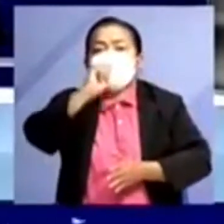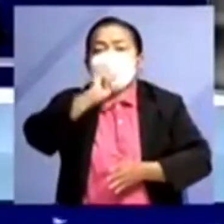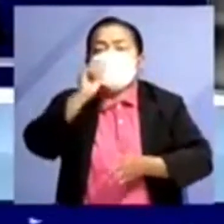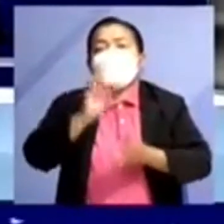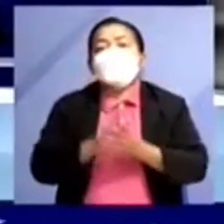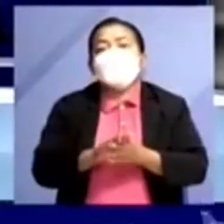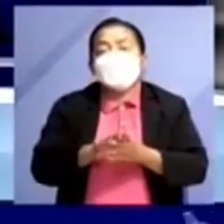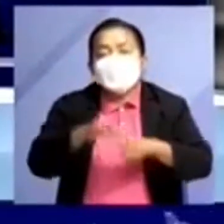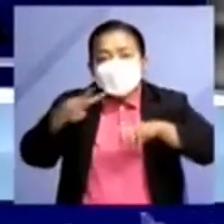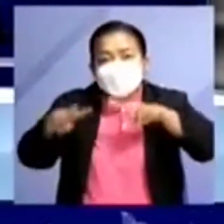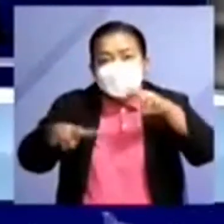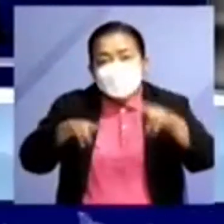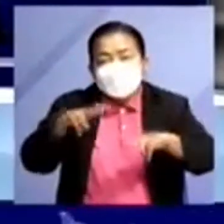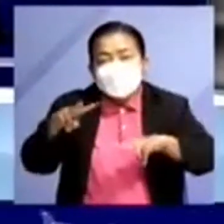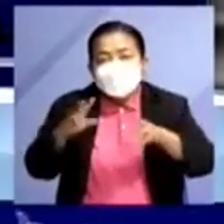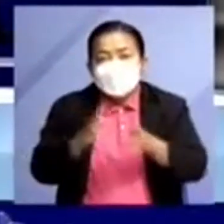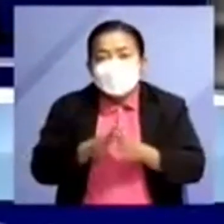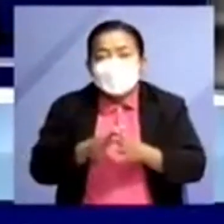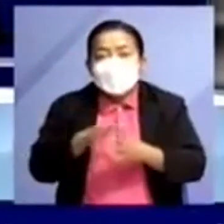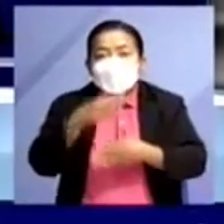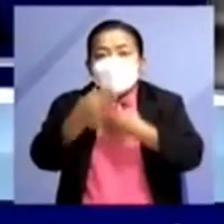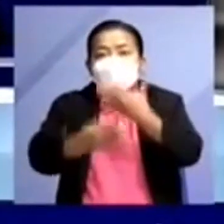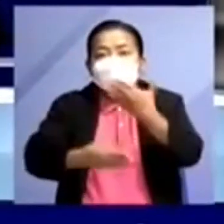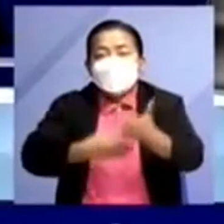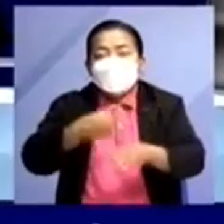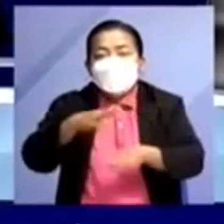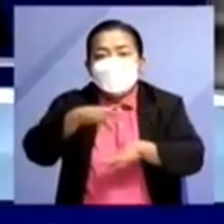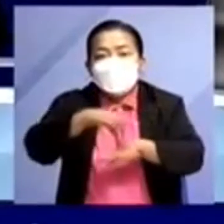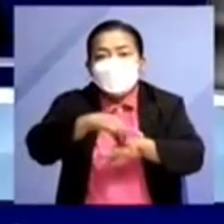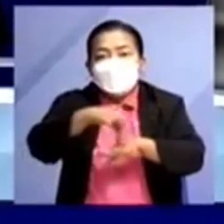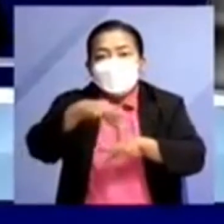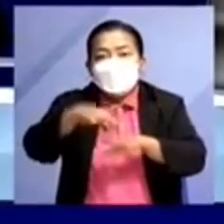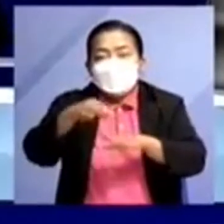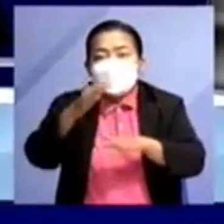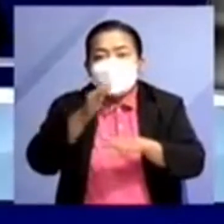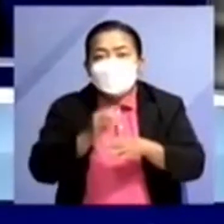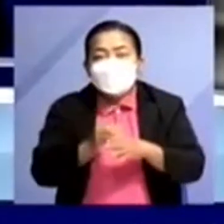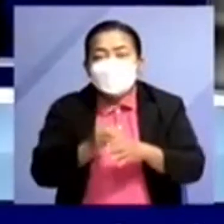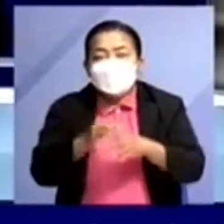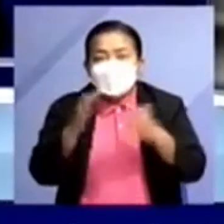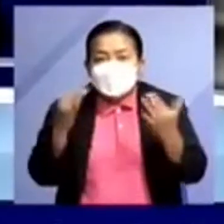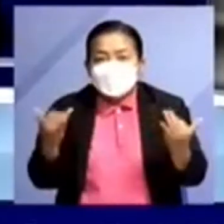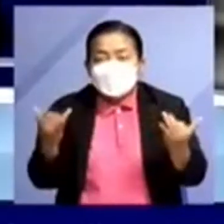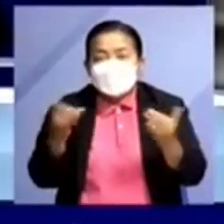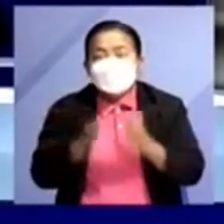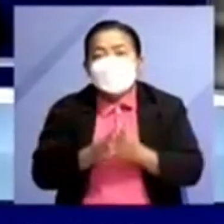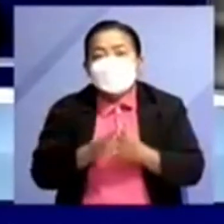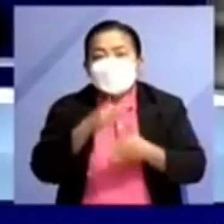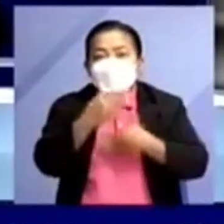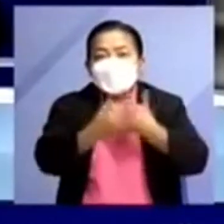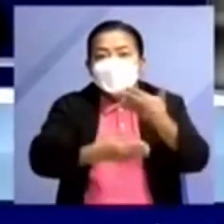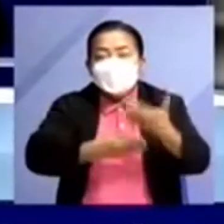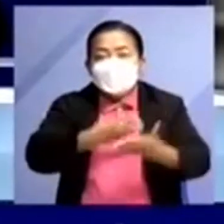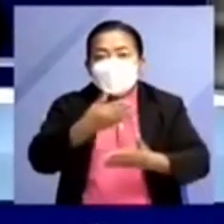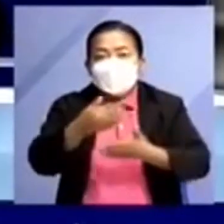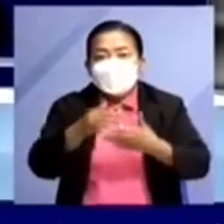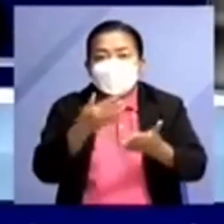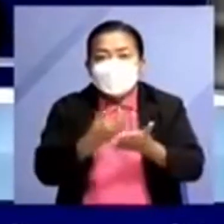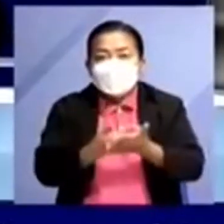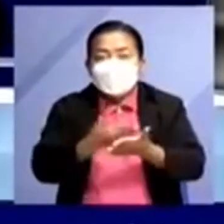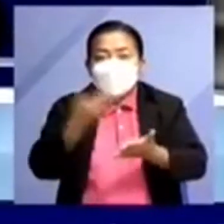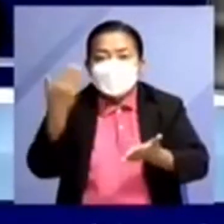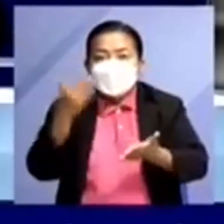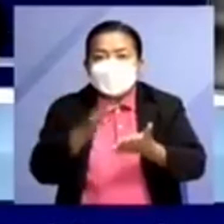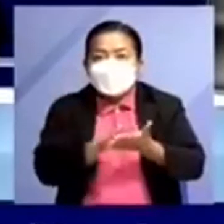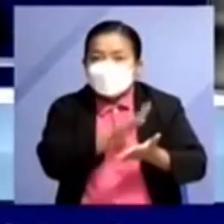ายทุเรียนนะคะเพราะว่ากลัวว่าช่วงนี้เนี่ยทุเรียนกำลังเป็นที่นิยมกลัวจะมีการขึ้นราคาแล้วก็มีการทำให้ตาช่